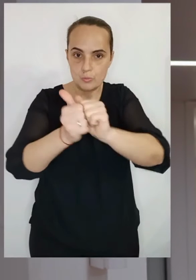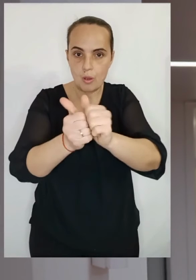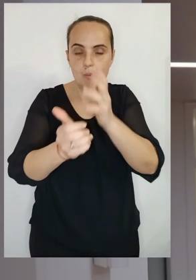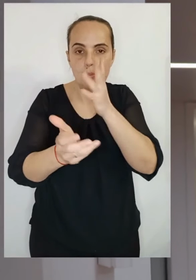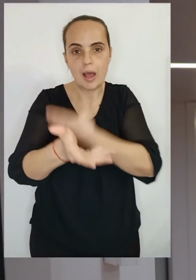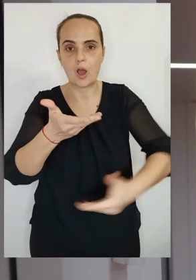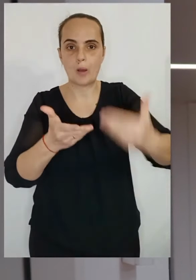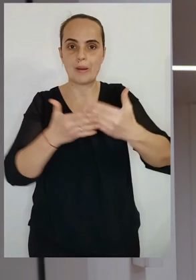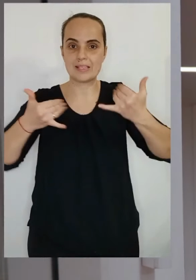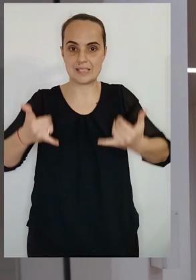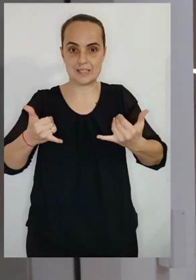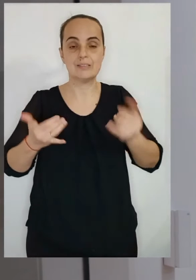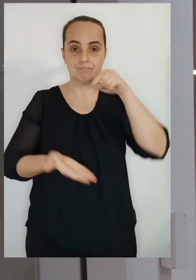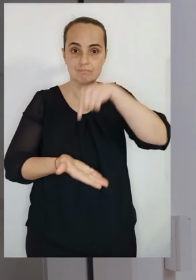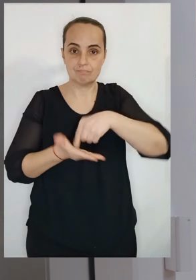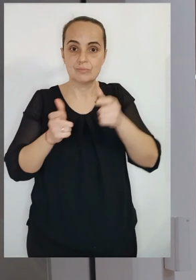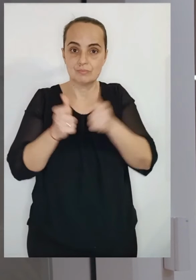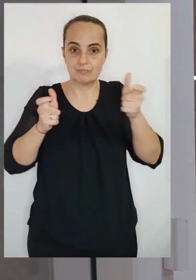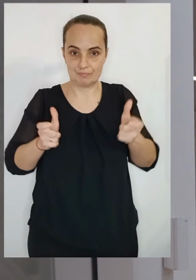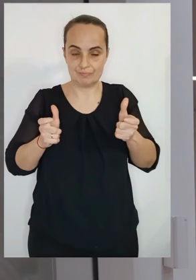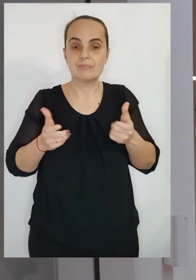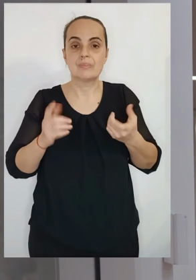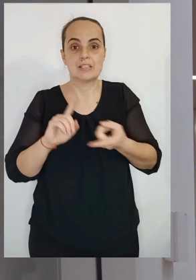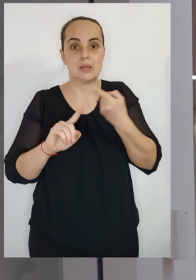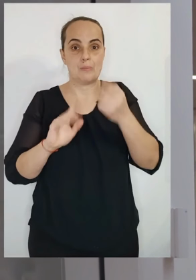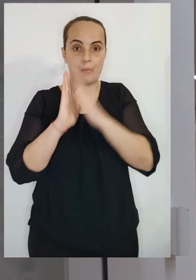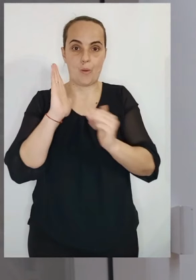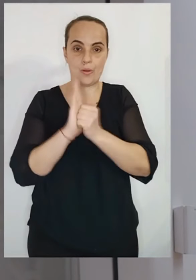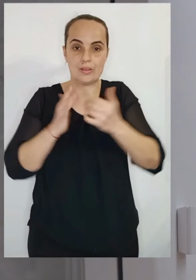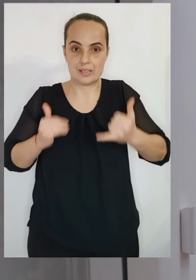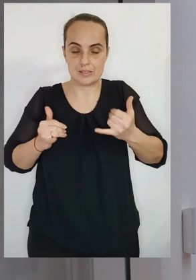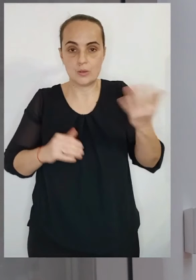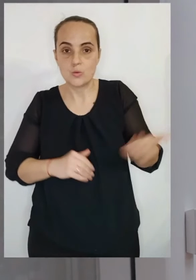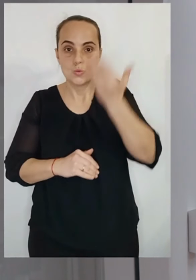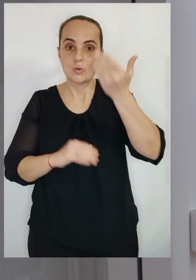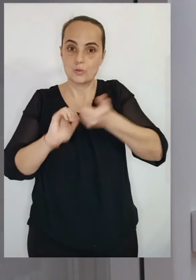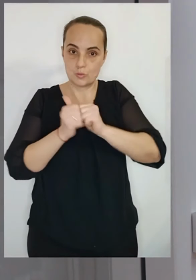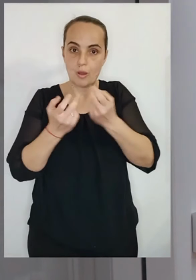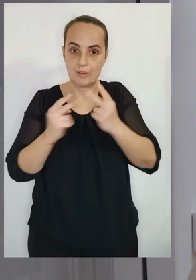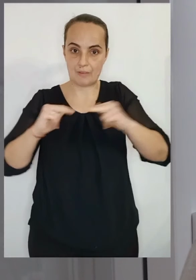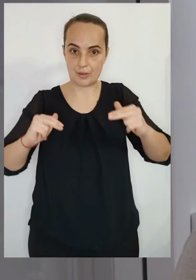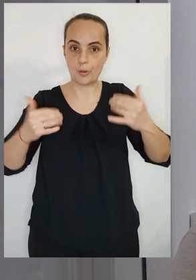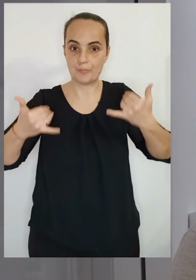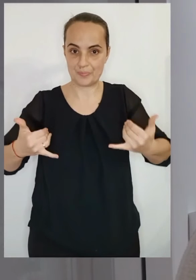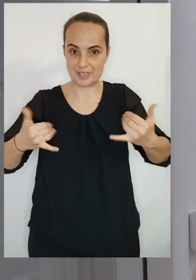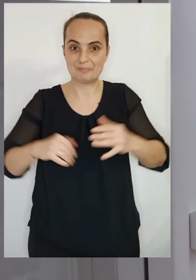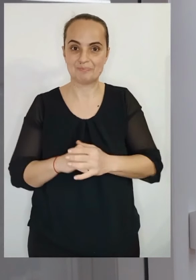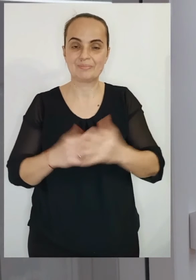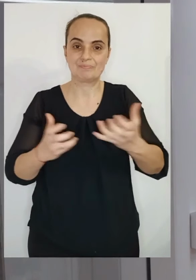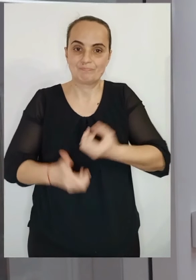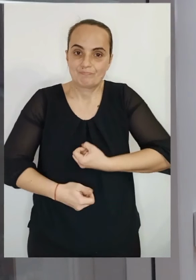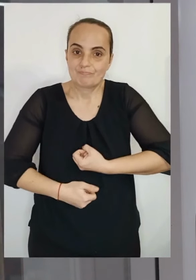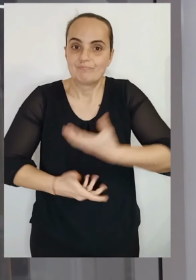un peu un bâtiment emblématique du sport avignonnais et de l'excellence du sport avignonnais, pour